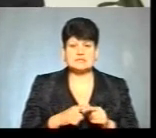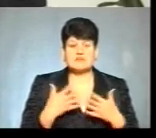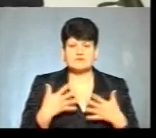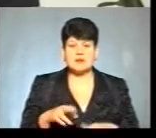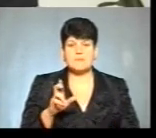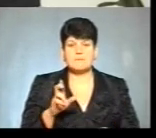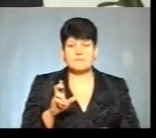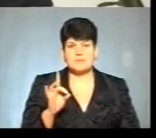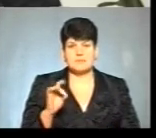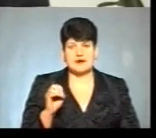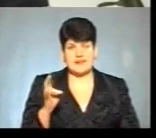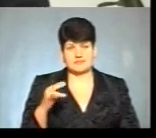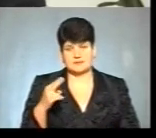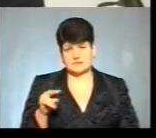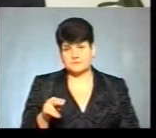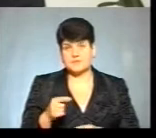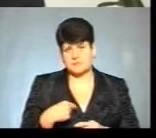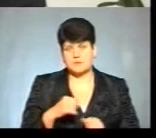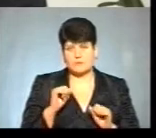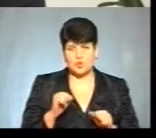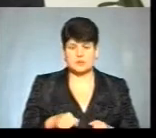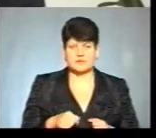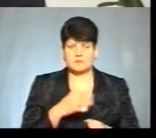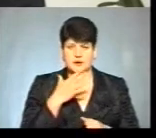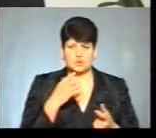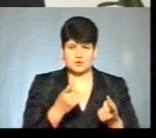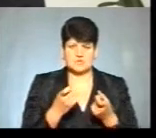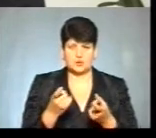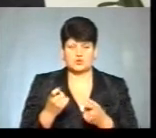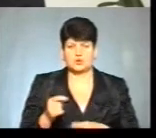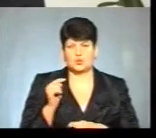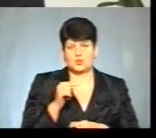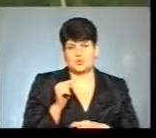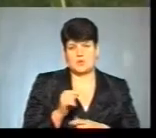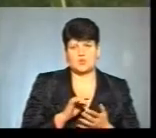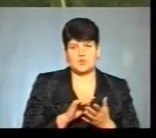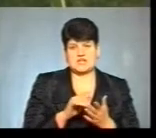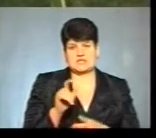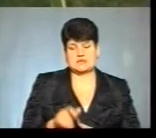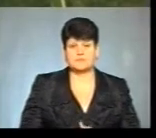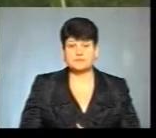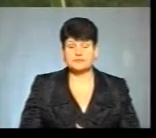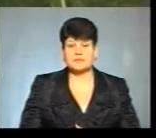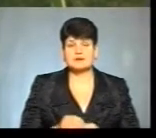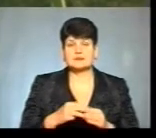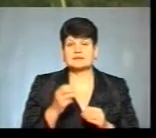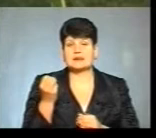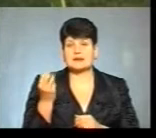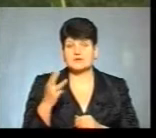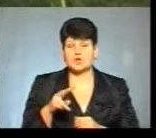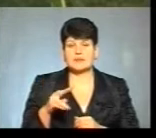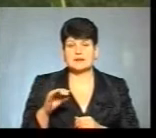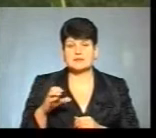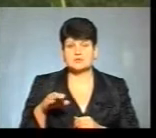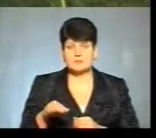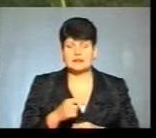ми розуміємо, що ми би таким чином могли би досить багато залучити туди і туристів. 13 листопада в першому читанні